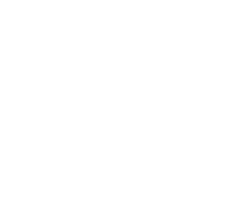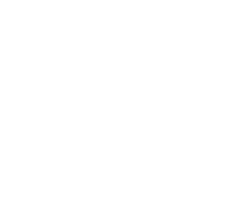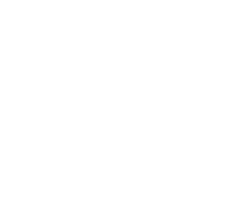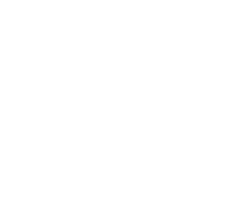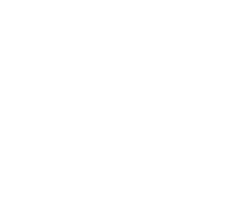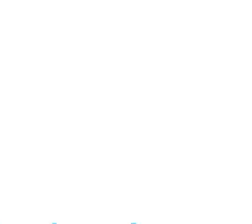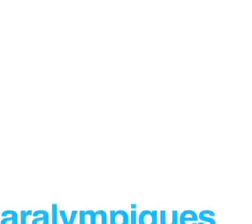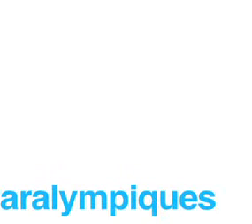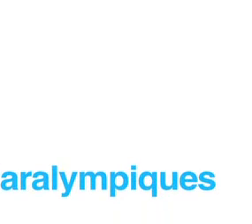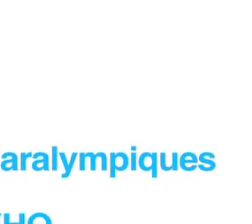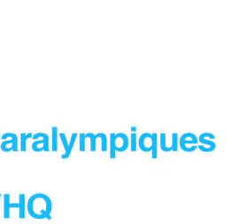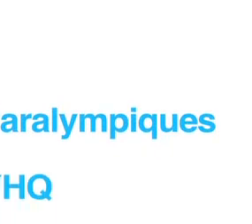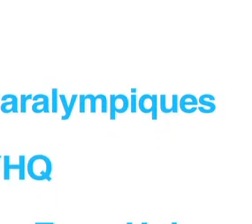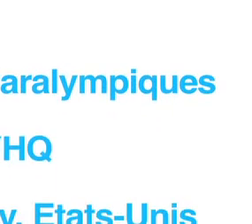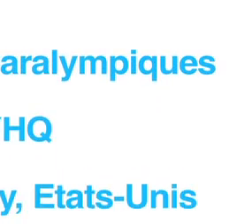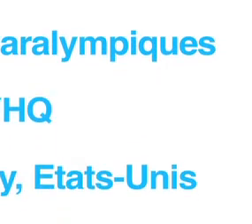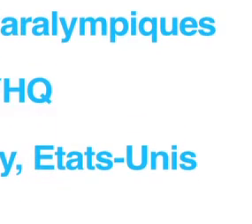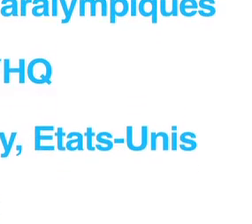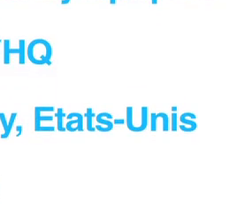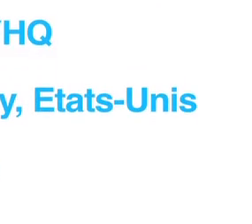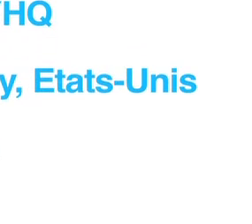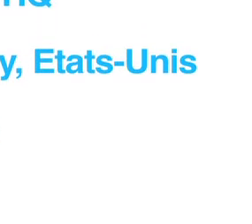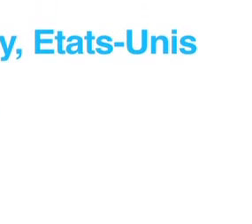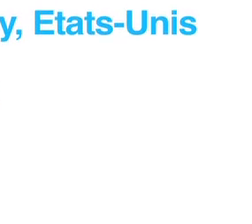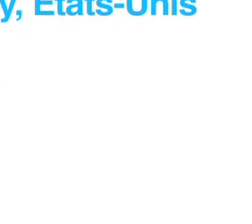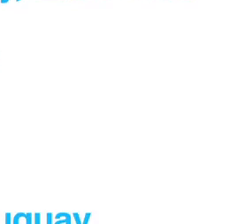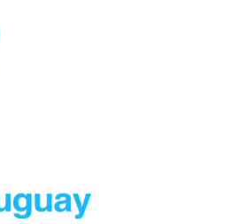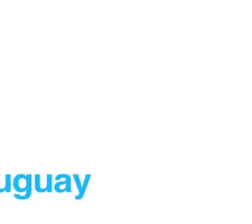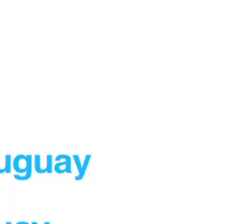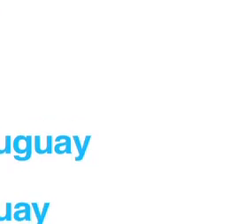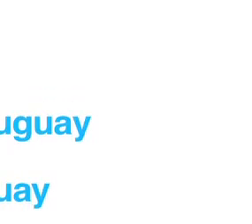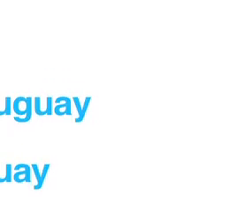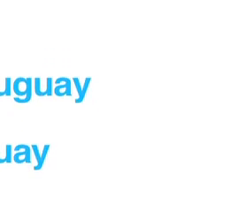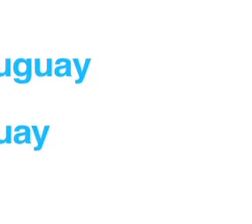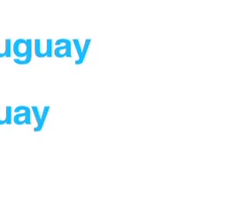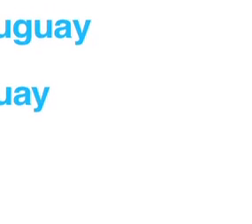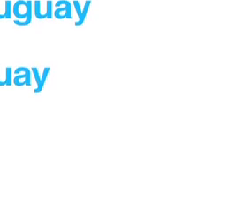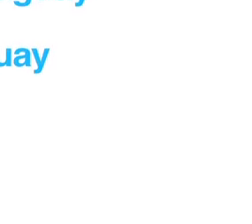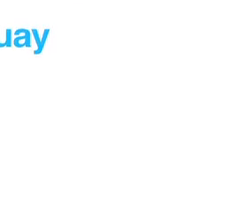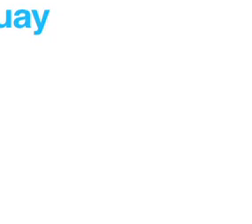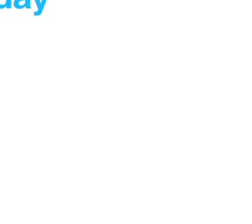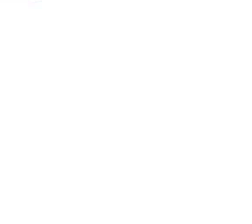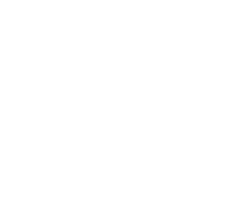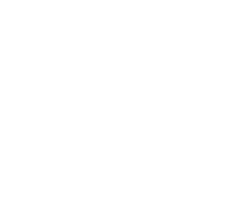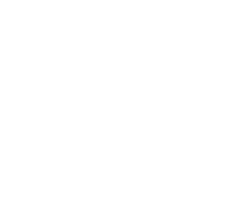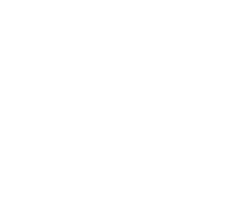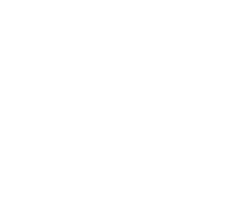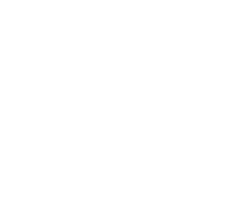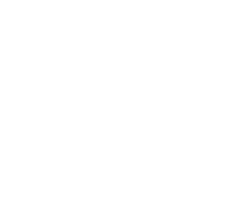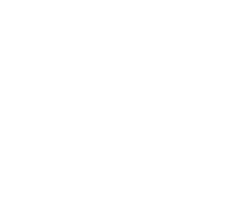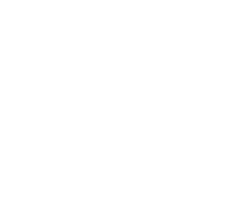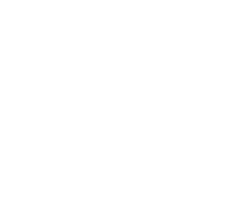Torena, collaborateur principal. Pauline Lemel, doublage français. Yann Perigot, doublage